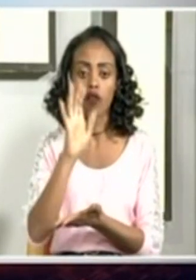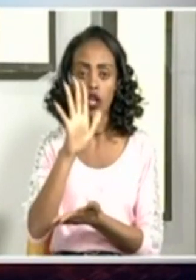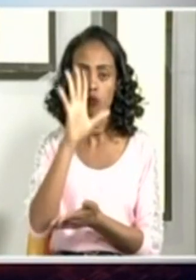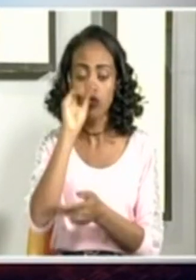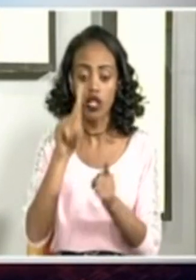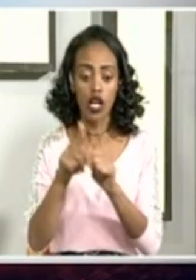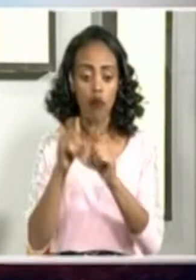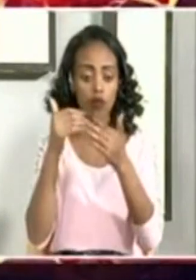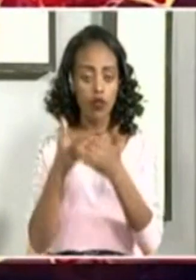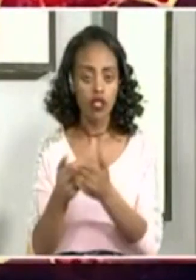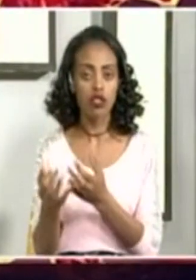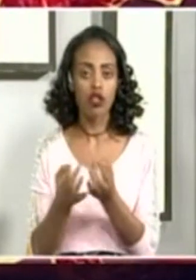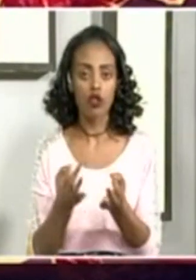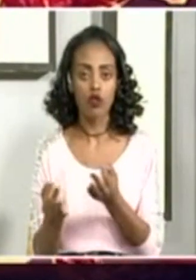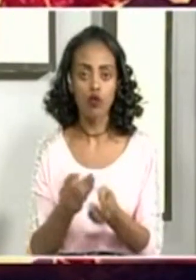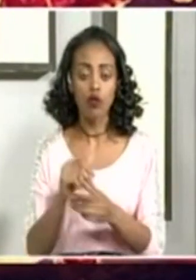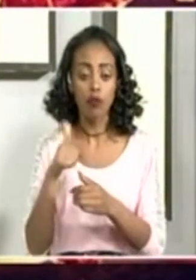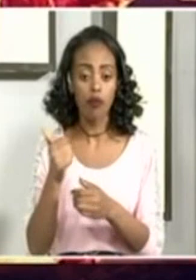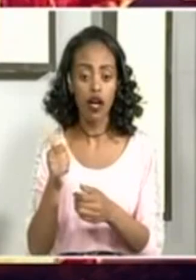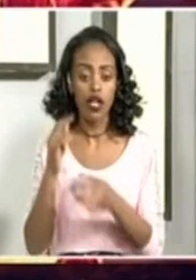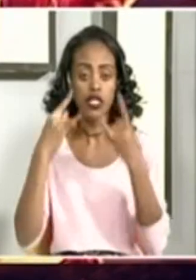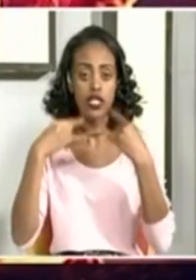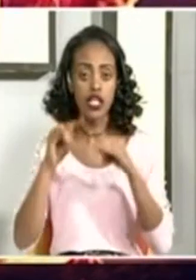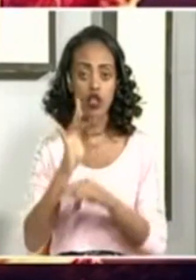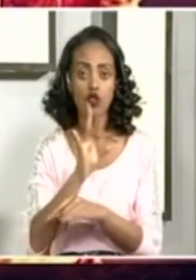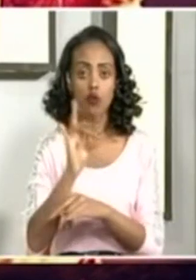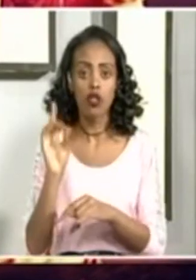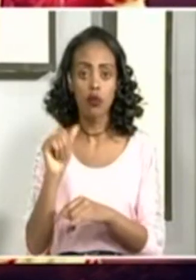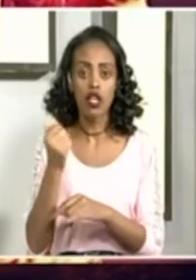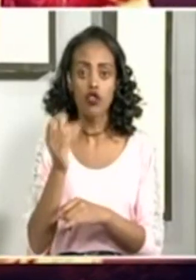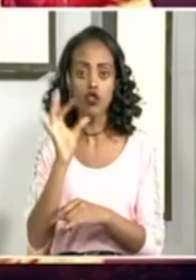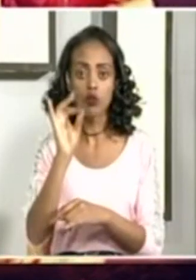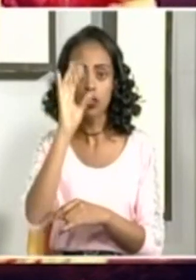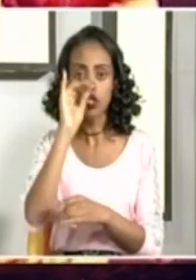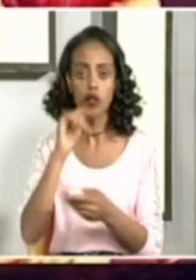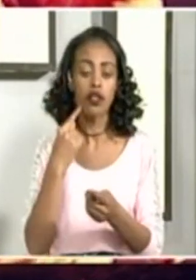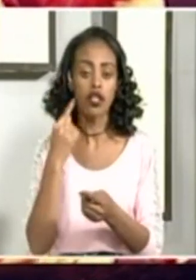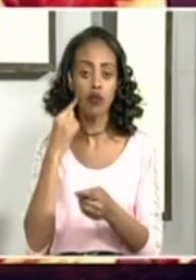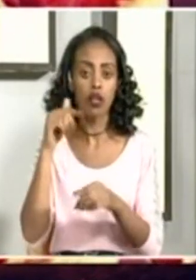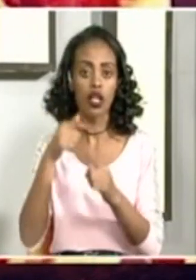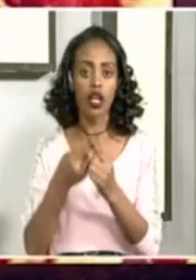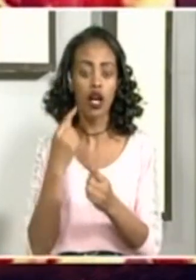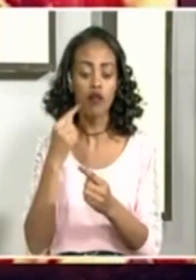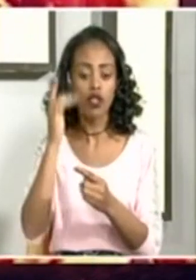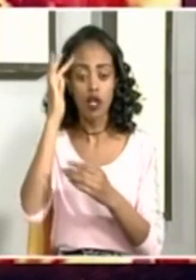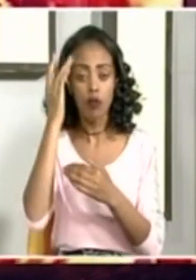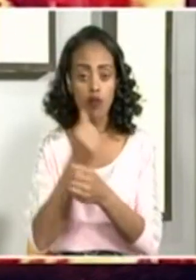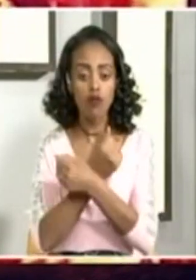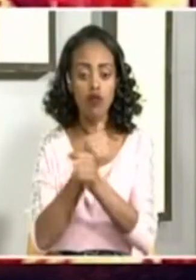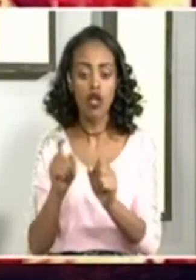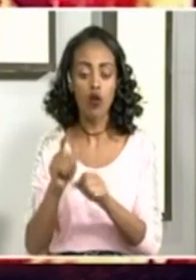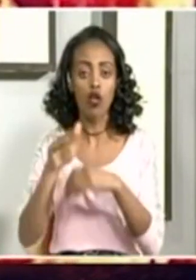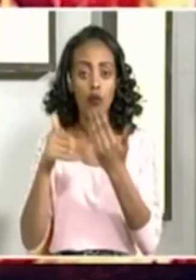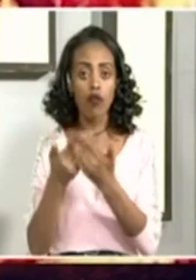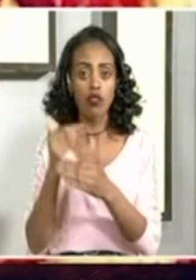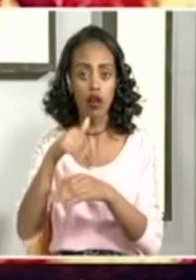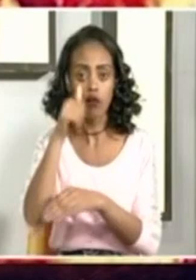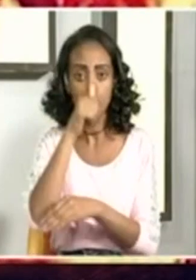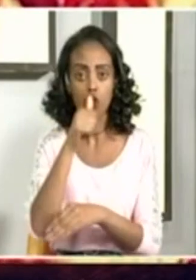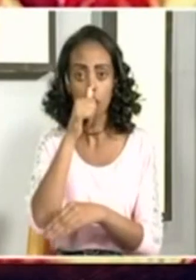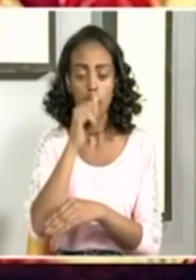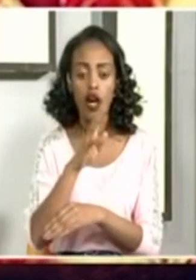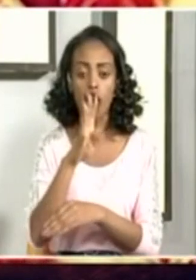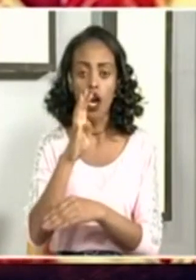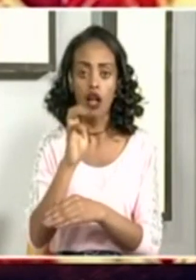1445 ከም ዝበፅሐ ተገሊጹ ብካሊእ ዜና 818 ሰባት ትማሊ ካብቲ ሕማም ዝድሓኑ ኮይኖም ብሓፈሻ ኣብ ኢትዮጵያ